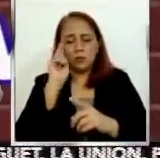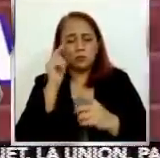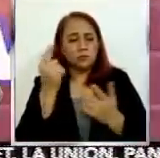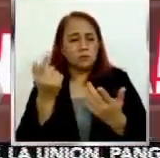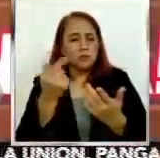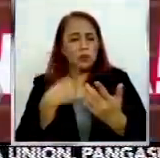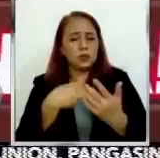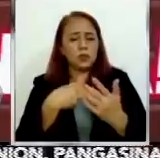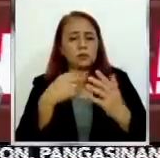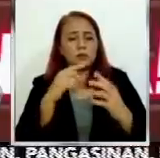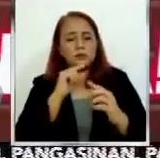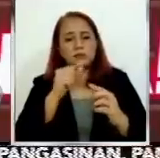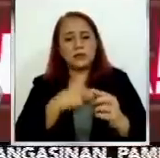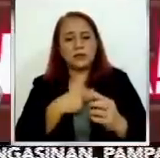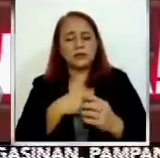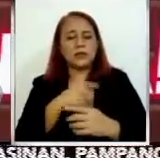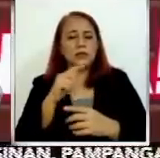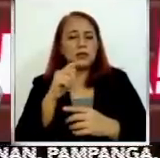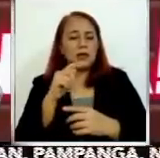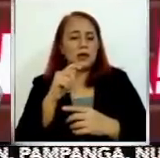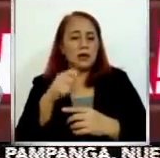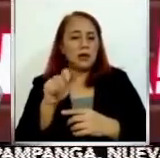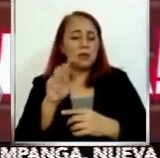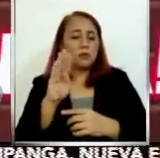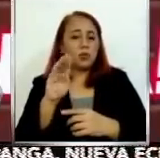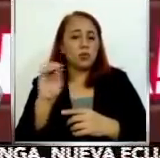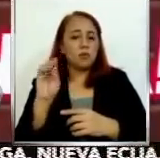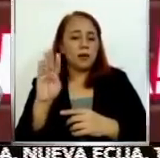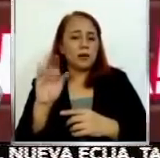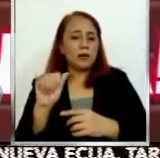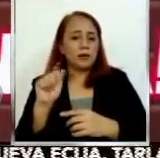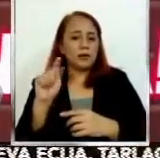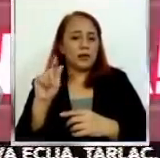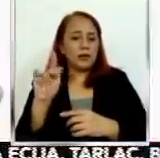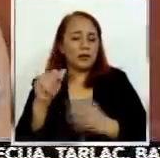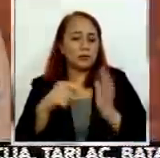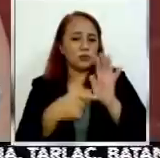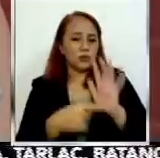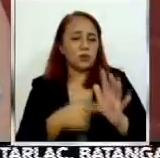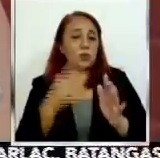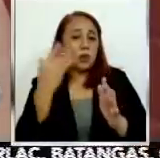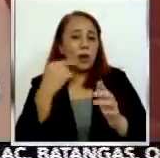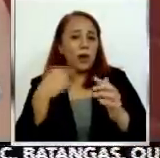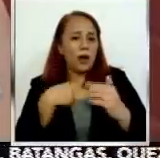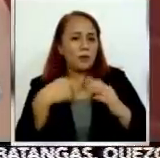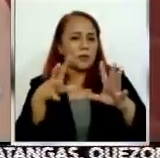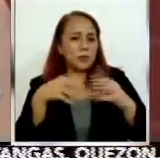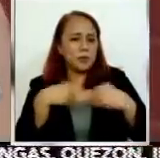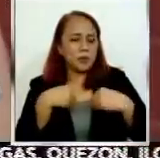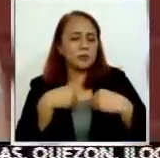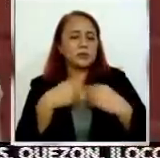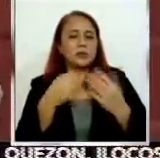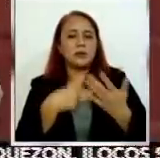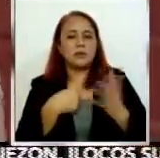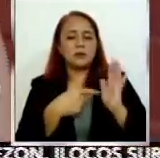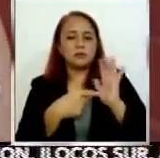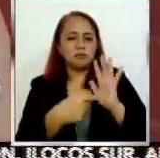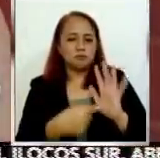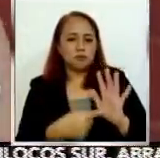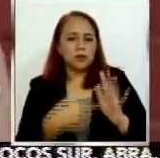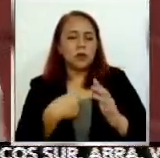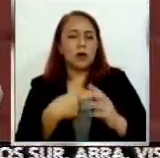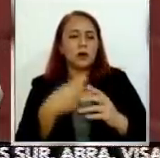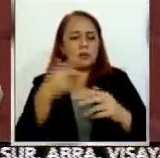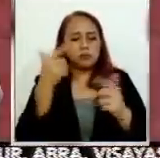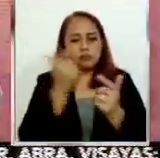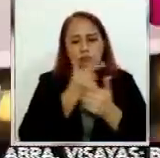guesting sa The Bubay and Tekla Show tomorrow night. Maya-aminin daw siya sa isa sa mga segment, sa sabak sa comedy at maging